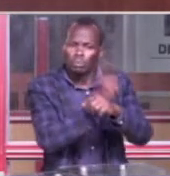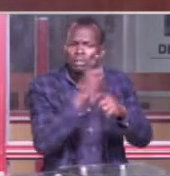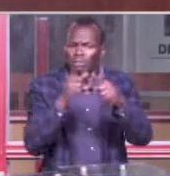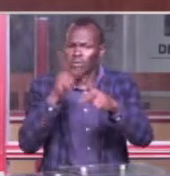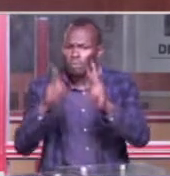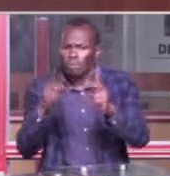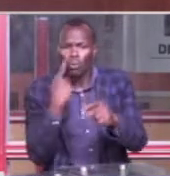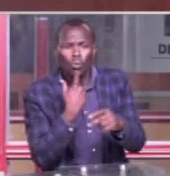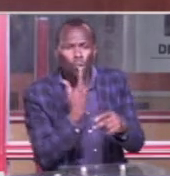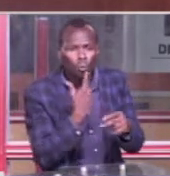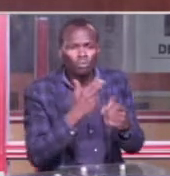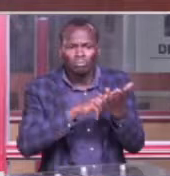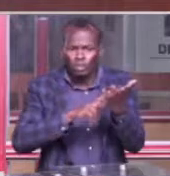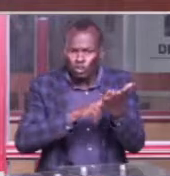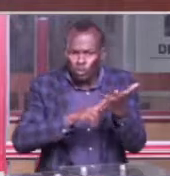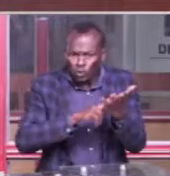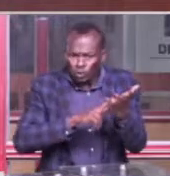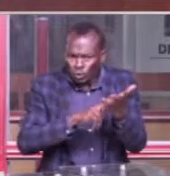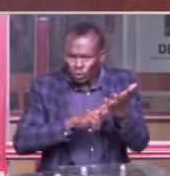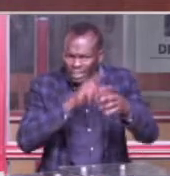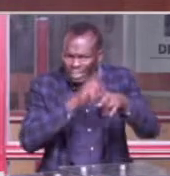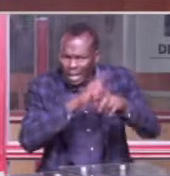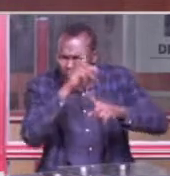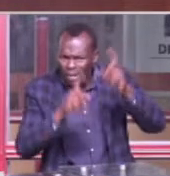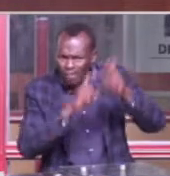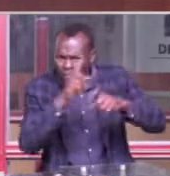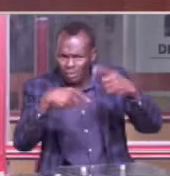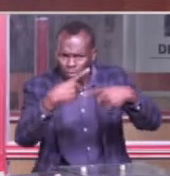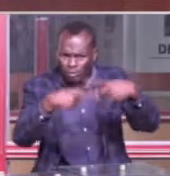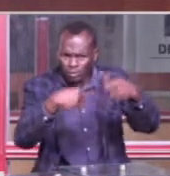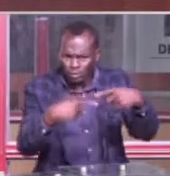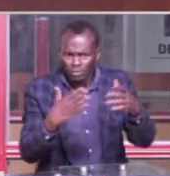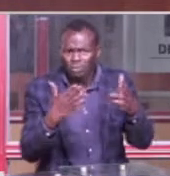abakozesa ebiseera by'ebigezo ne batandika